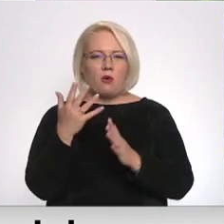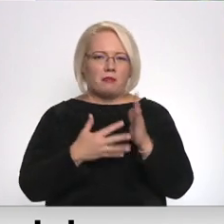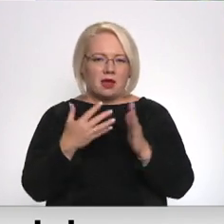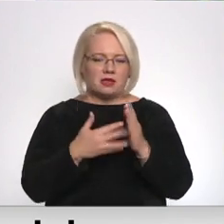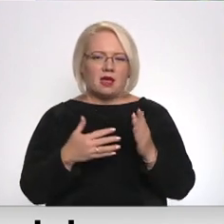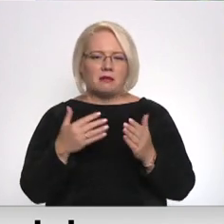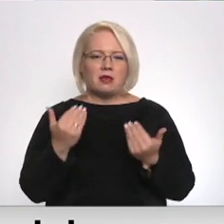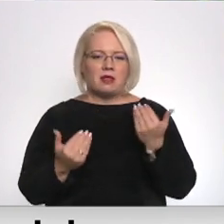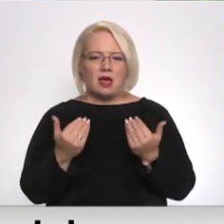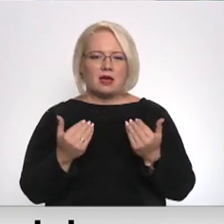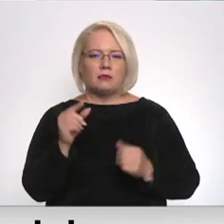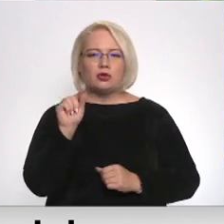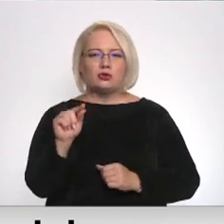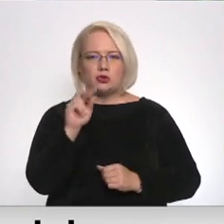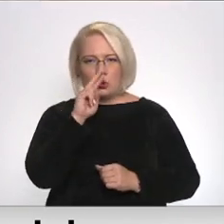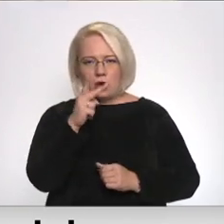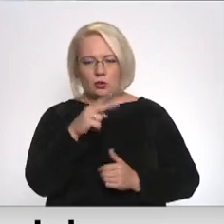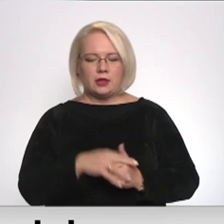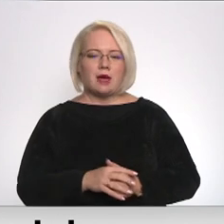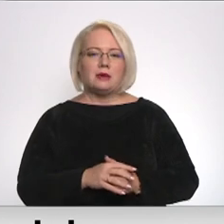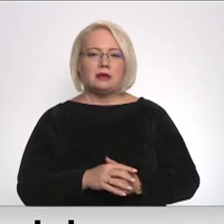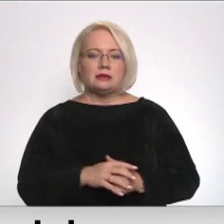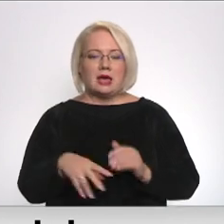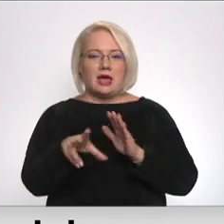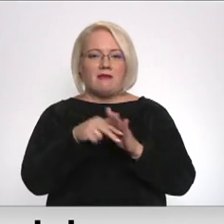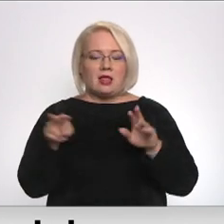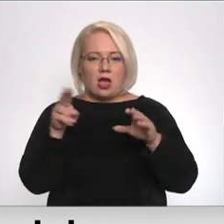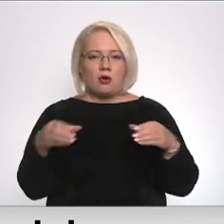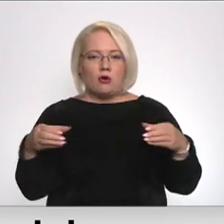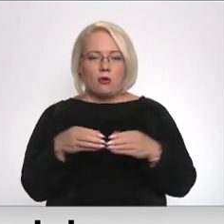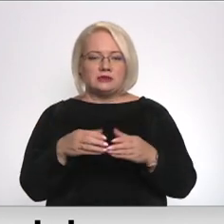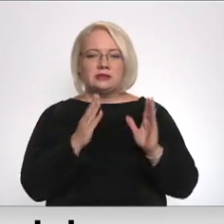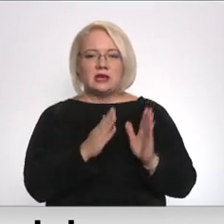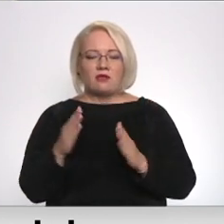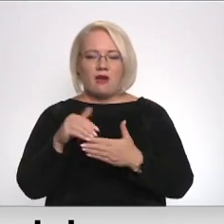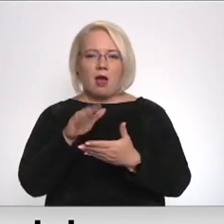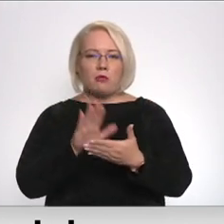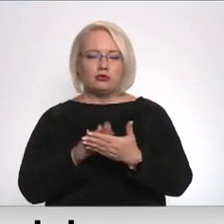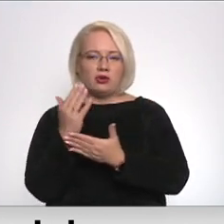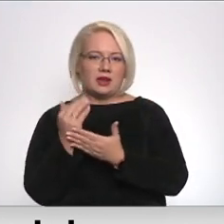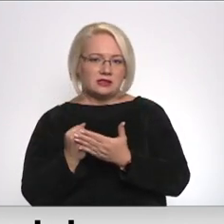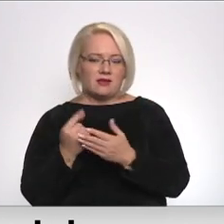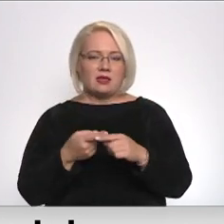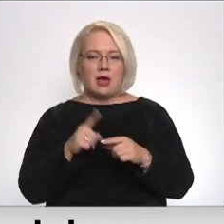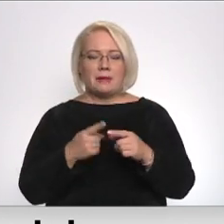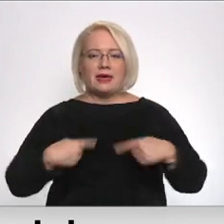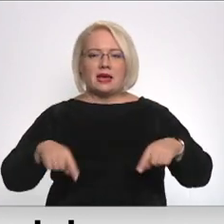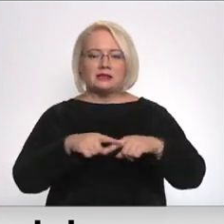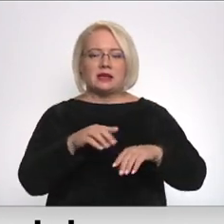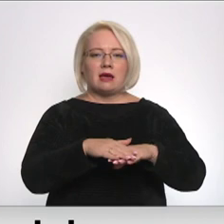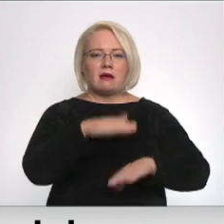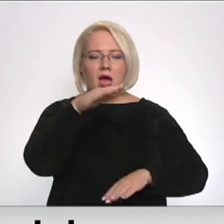laikam bišķiņi nokļūdījāmies. Vēlēšanu komisijām ir sagatavotas aplokšņu rezervis, tādēļ iecirkņu krājumi